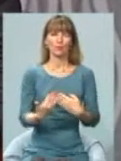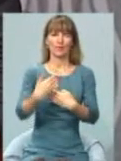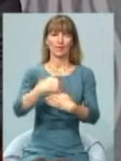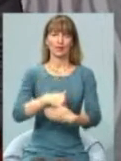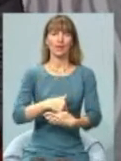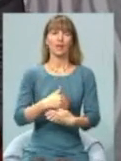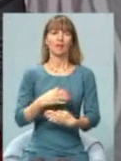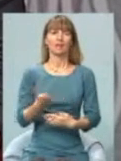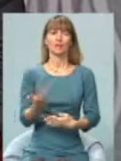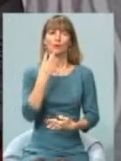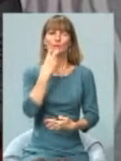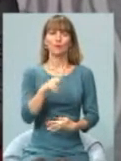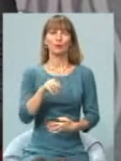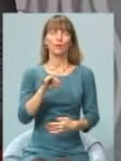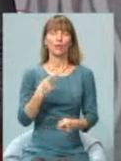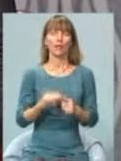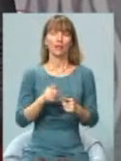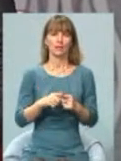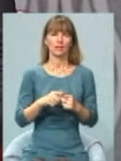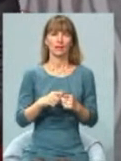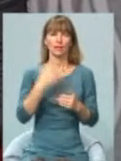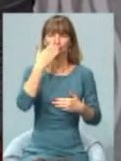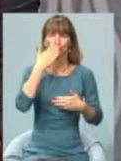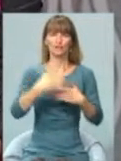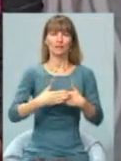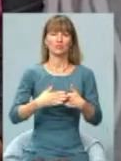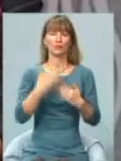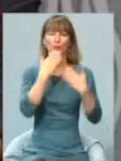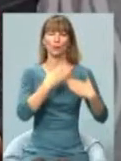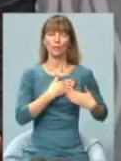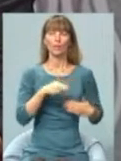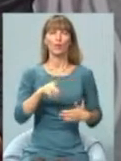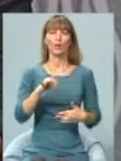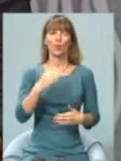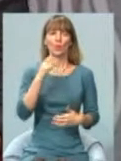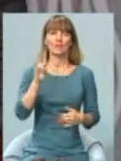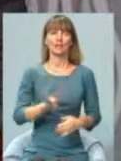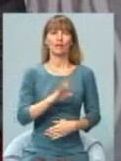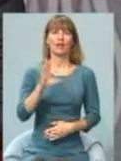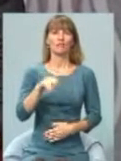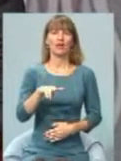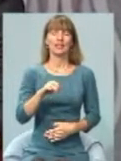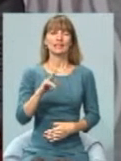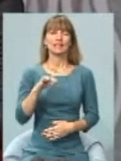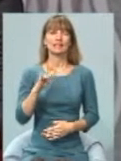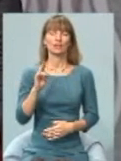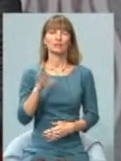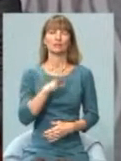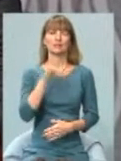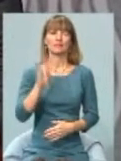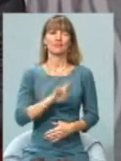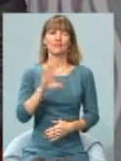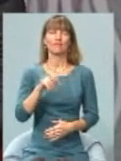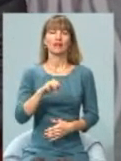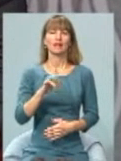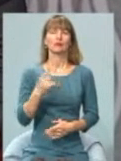ж подивимося про цього ж такого передвісника цього кохання, про нашого святого Валентина. Та й взагалі, хто такий був святий Валентин і чому це